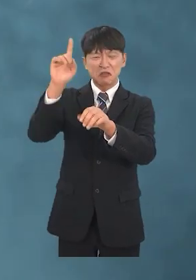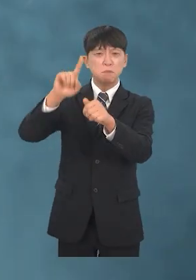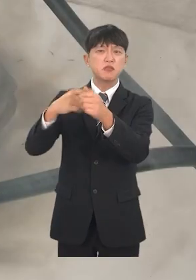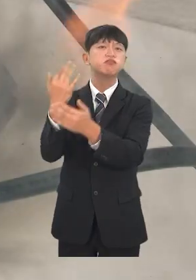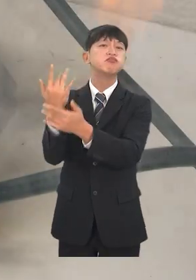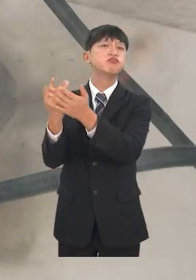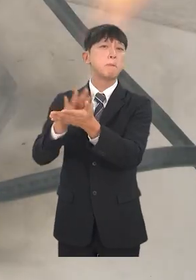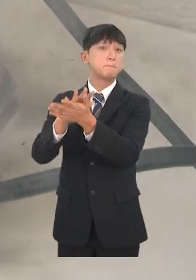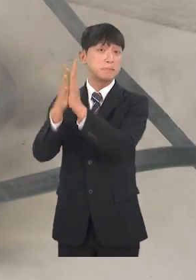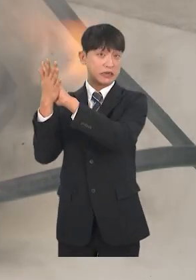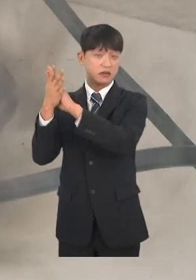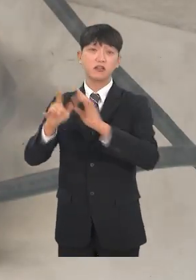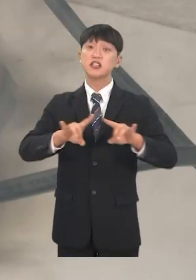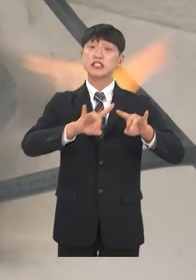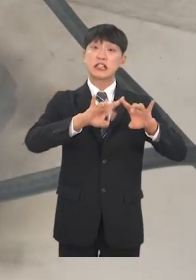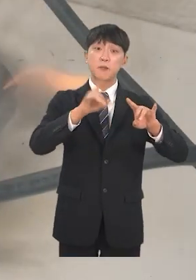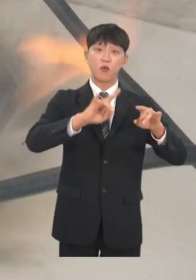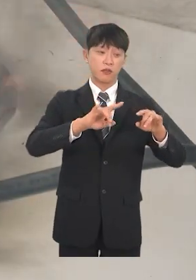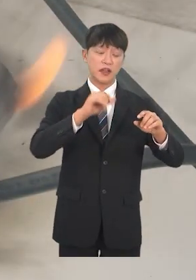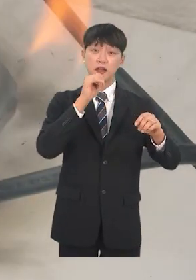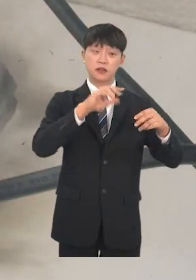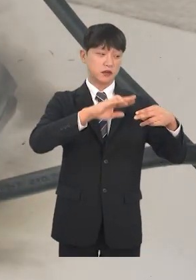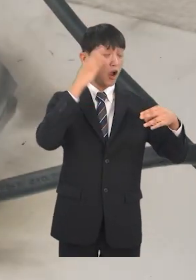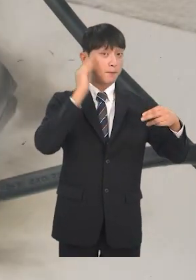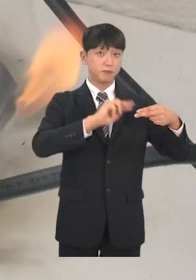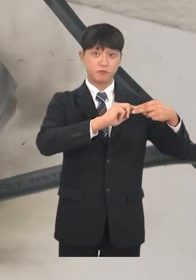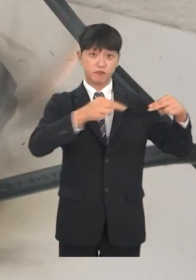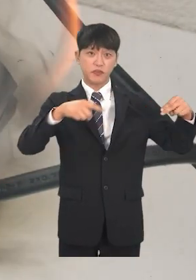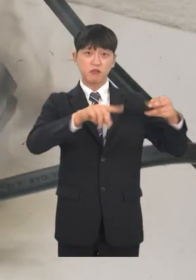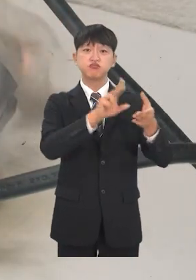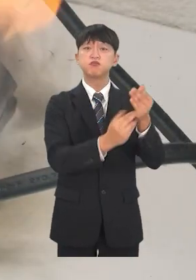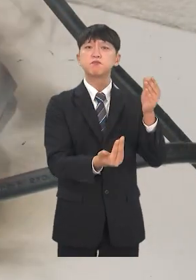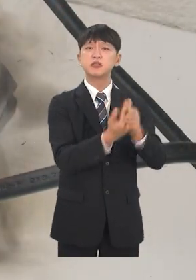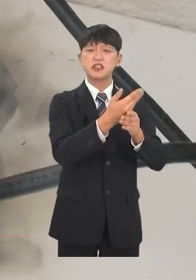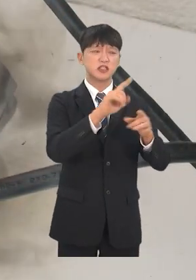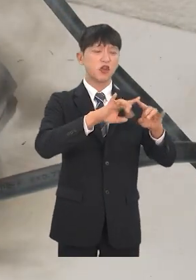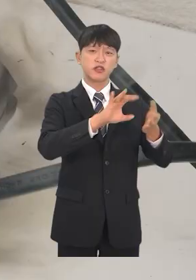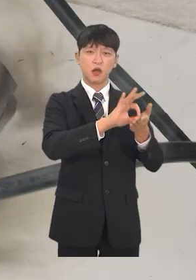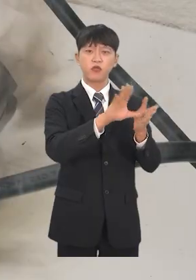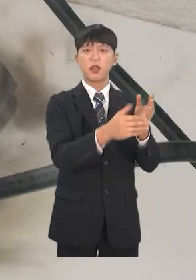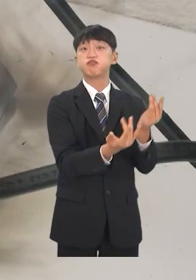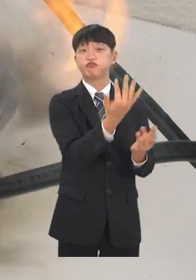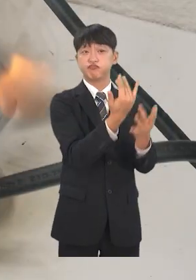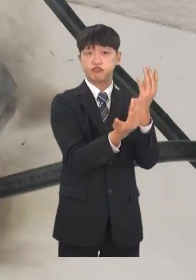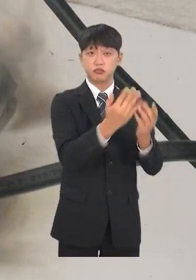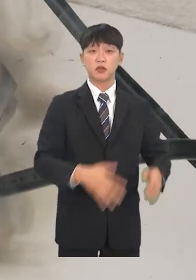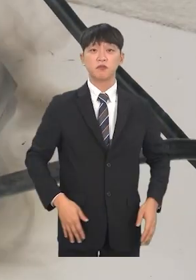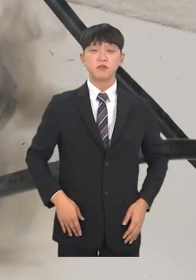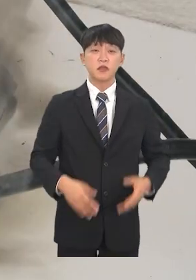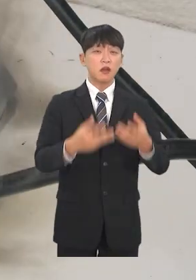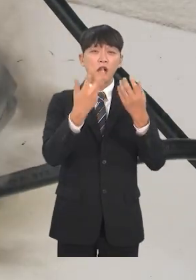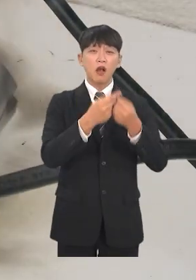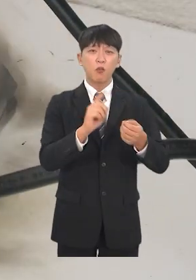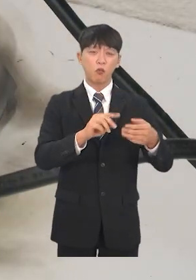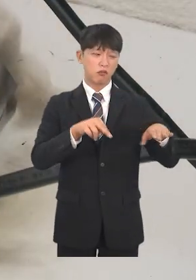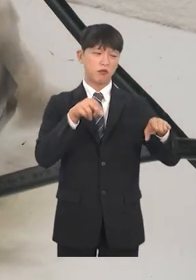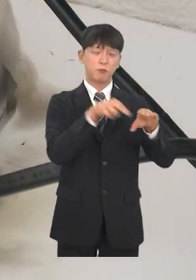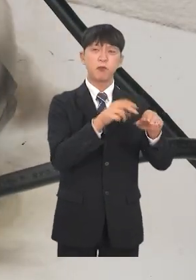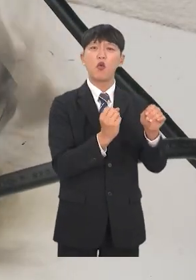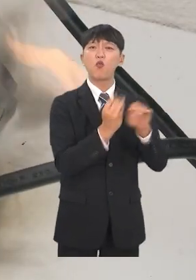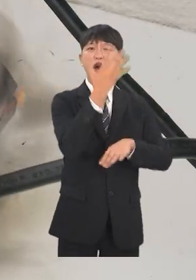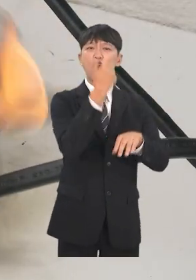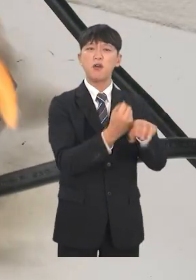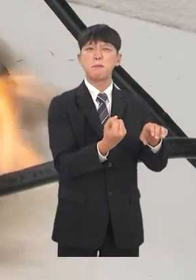경우, 전기화재는 전선이나 배선의 문제 또는 전기기기를 사용할 때 발생합니다. 대표적인 원인은 누전,